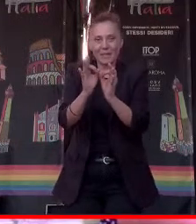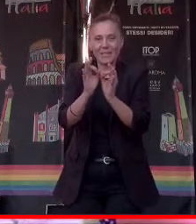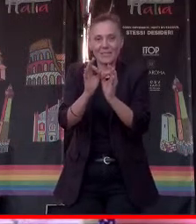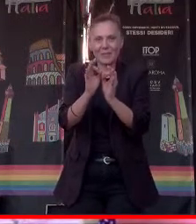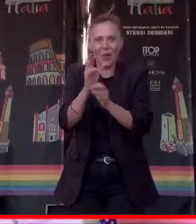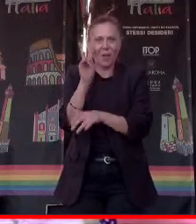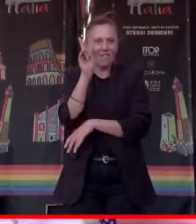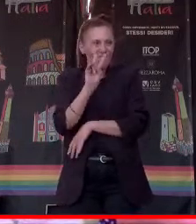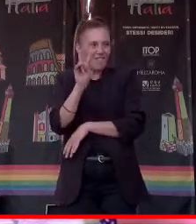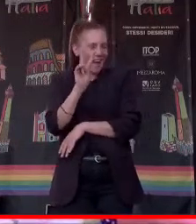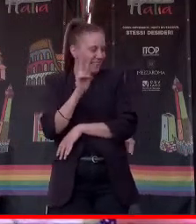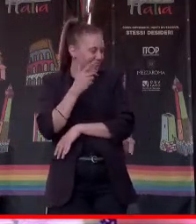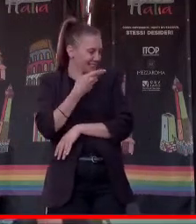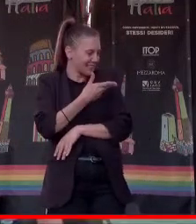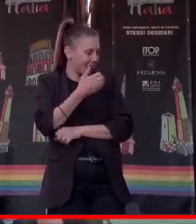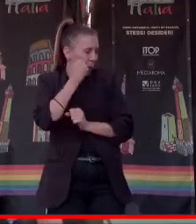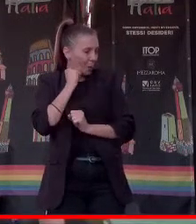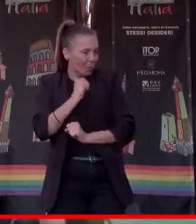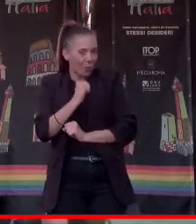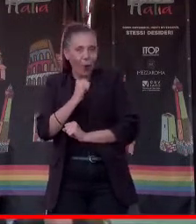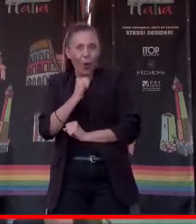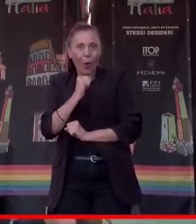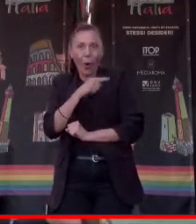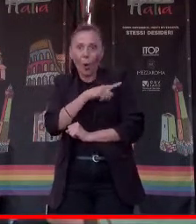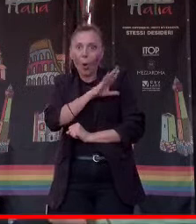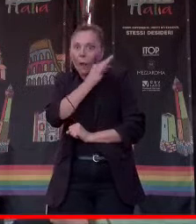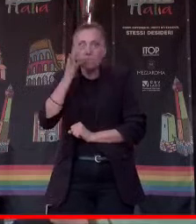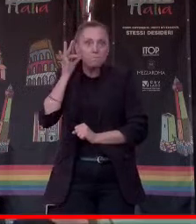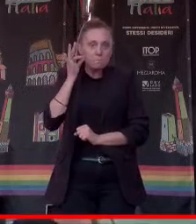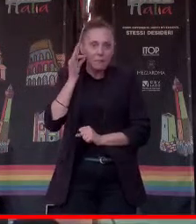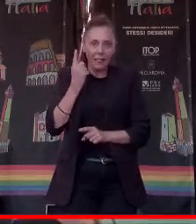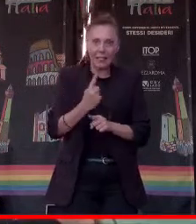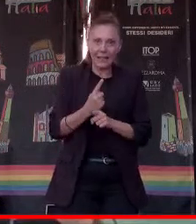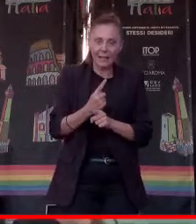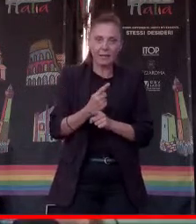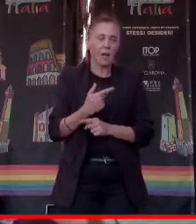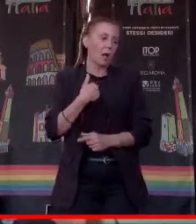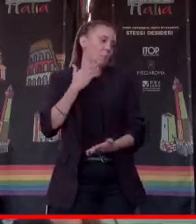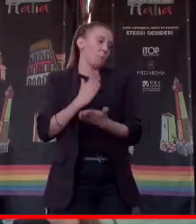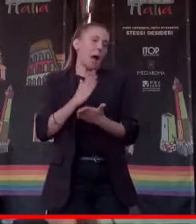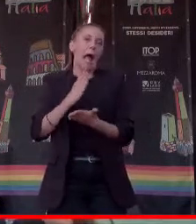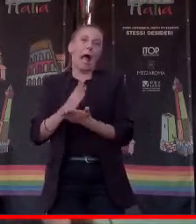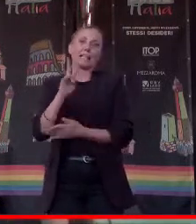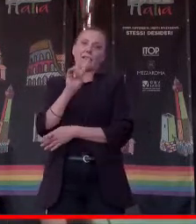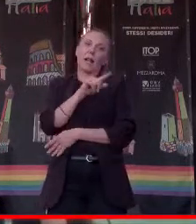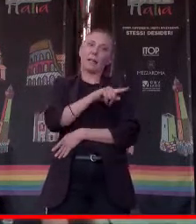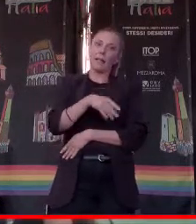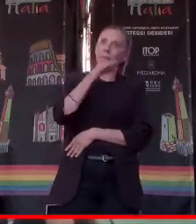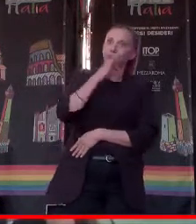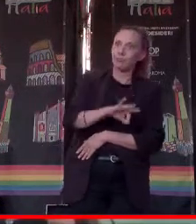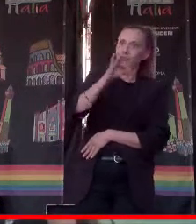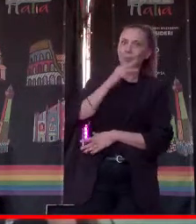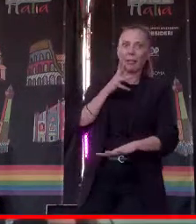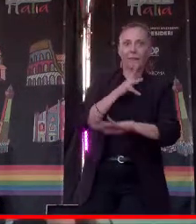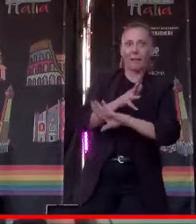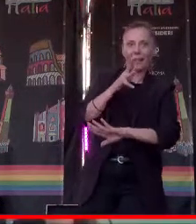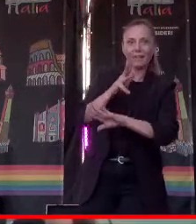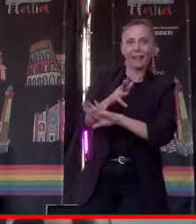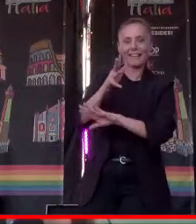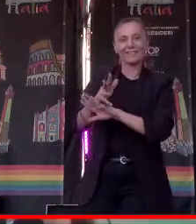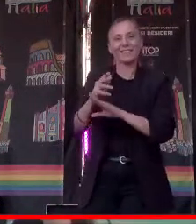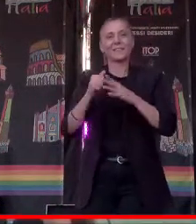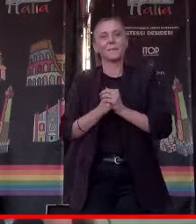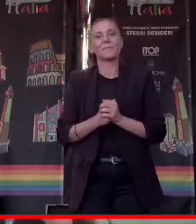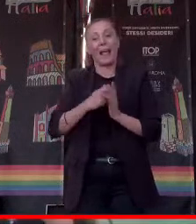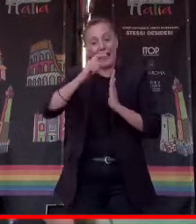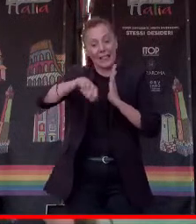sentire o come Carmelo è censurata? Valentina pure, basta. Va bene. Dicevo, la delibera ha